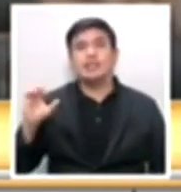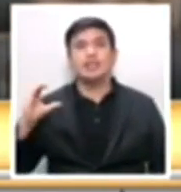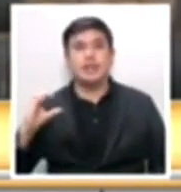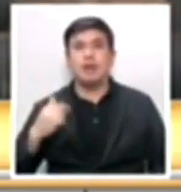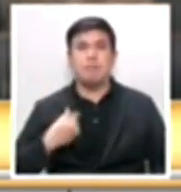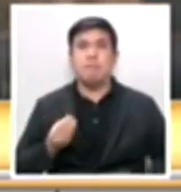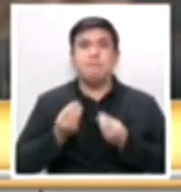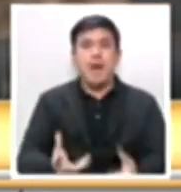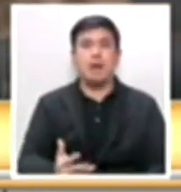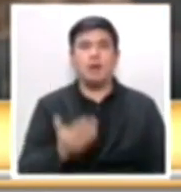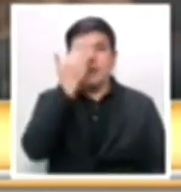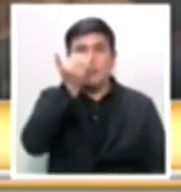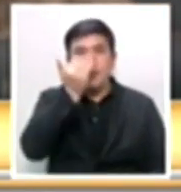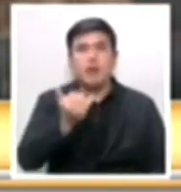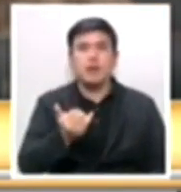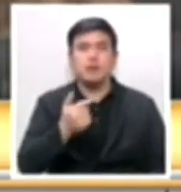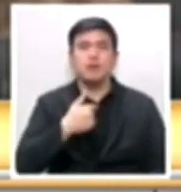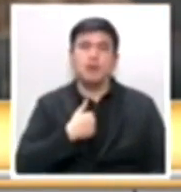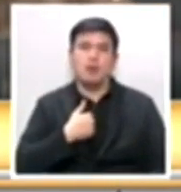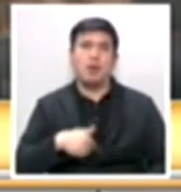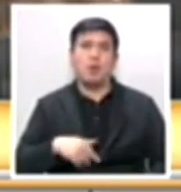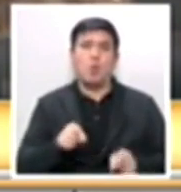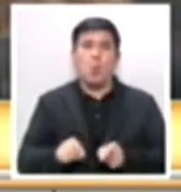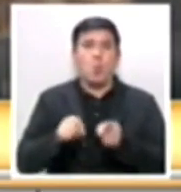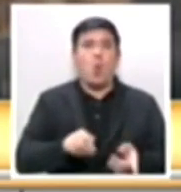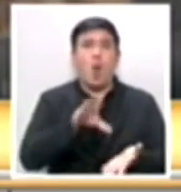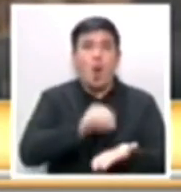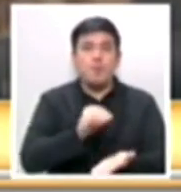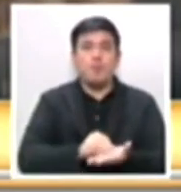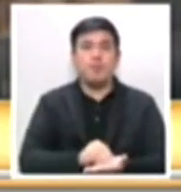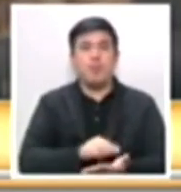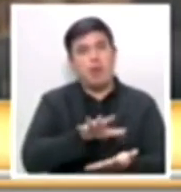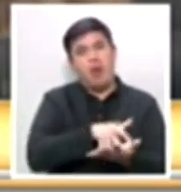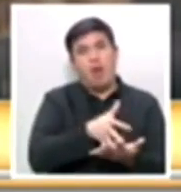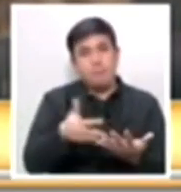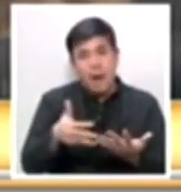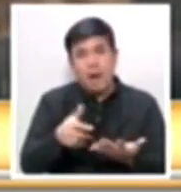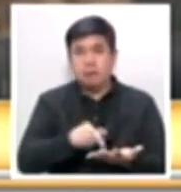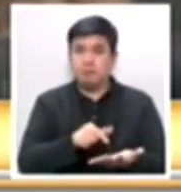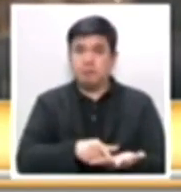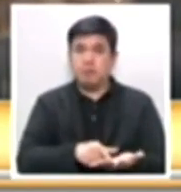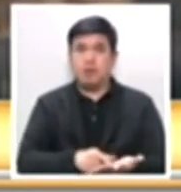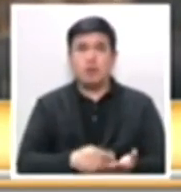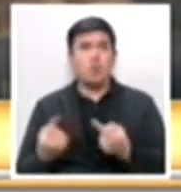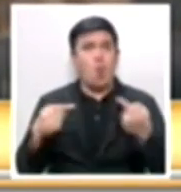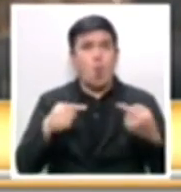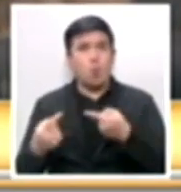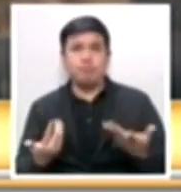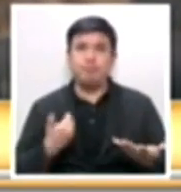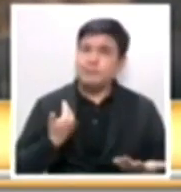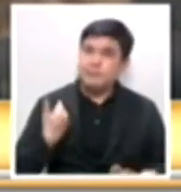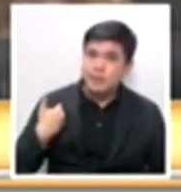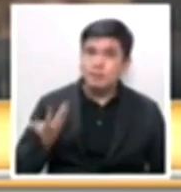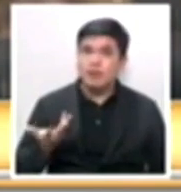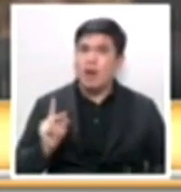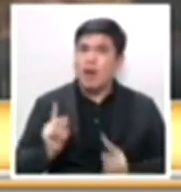อมที่จะให้โดยเฉพาะบันทึกการประชุมครั้งล่าสุดที่มีการอนุมัติผังเมืองไปผมอยากทราบว่ามีข้อโต้แย้งอะไรบ้างหรือไม่จาก